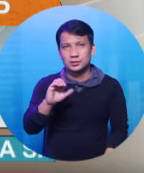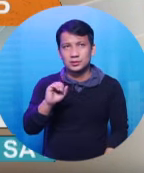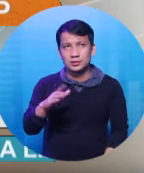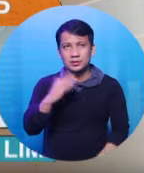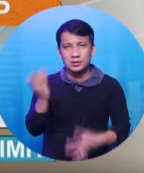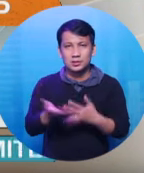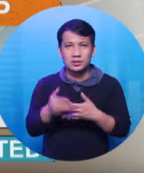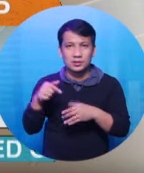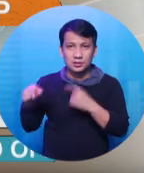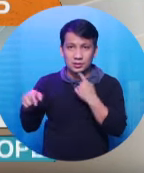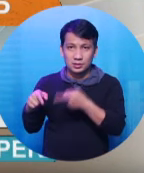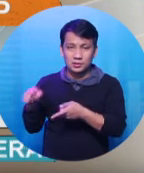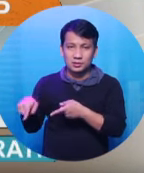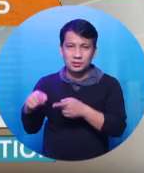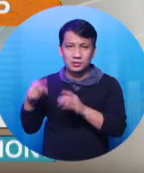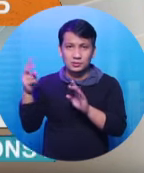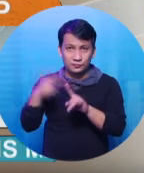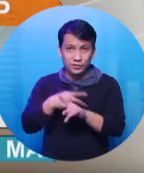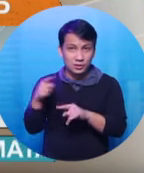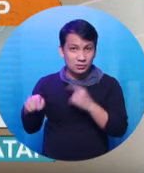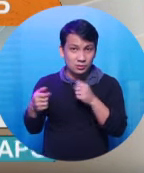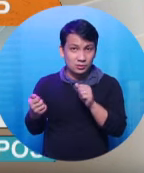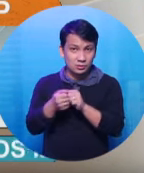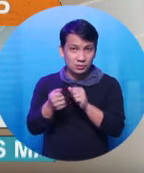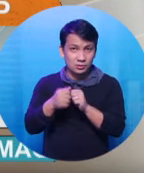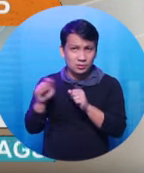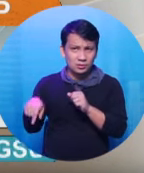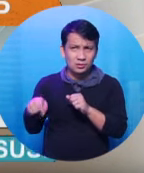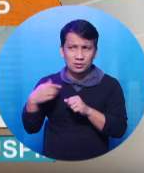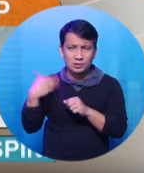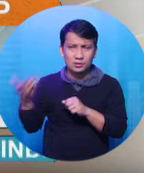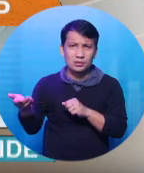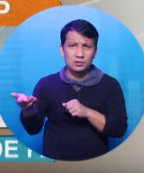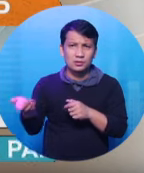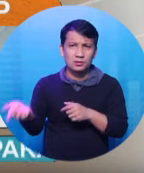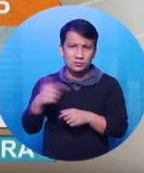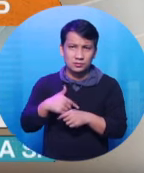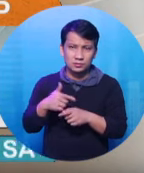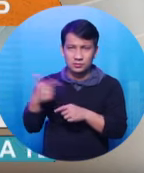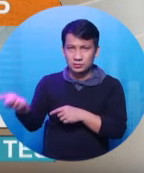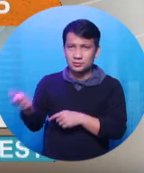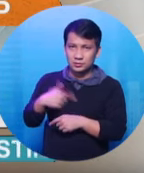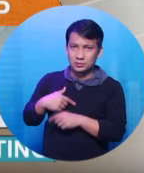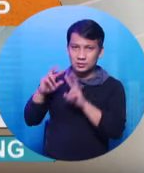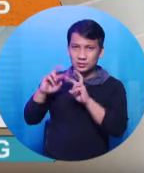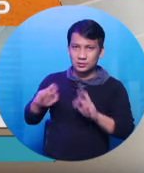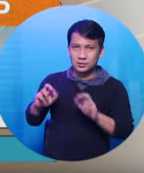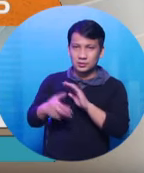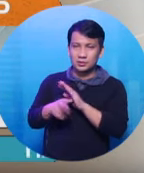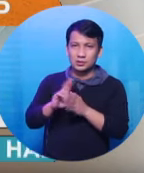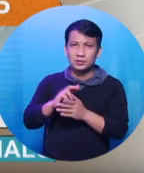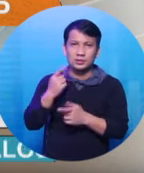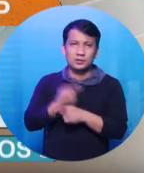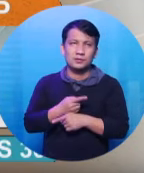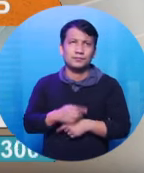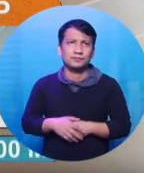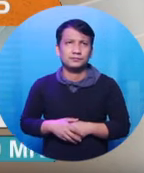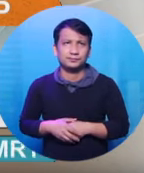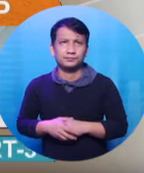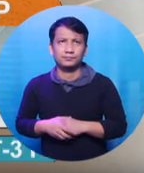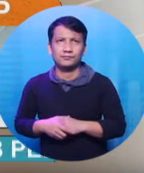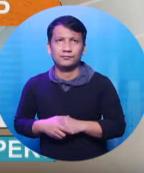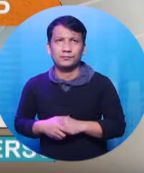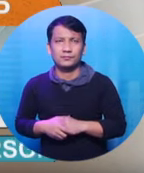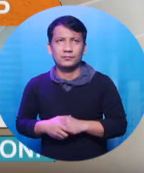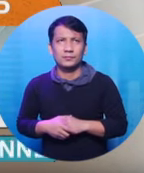niyo po ng kopya ito pong biktima, pati yung biktima naman po magbibigyan ng kopya sa amin para ma-review po ng mga abogado namin. Pwede, yes, madam? Yes, sir. Opo, opo.